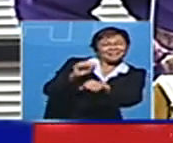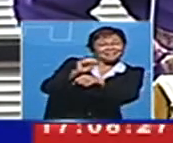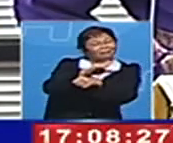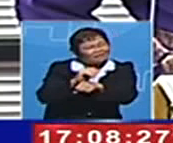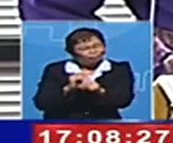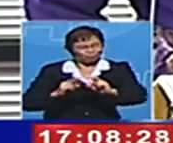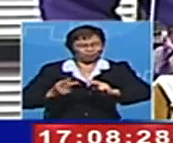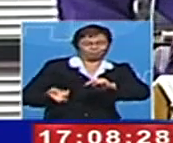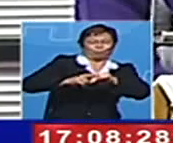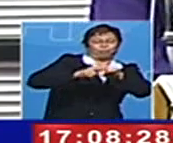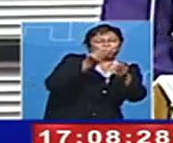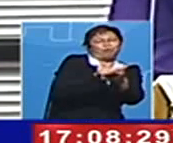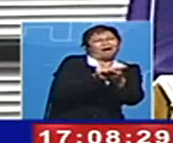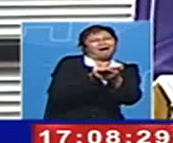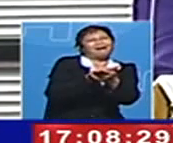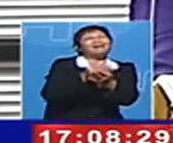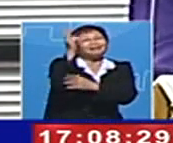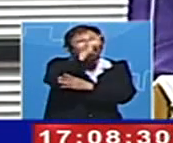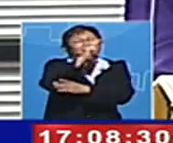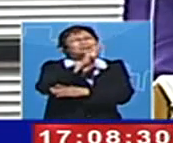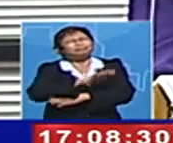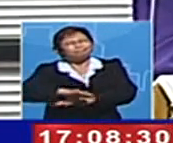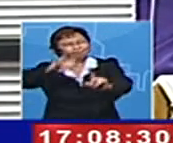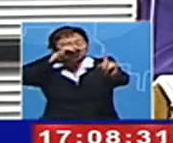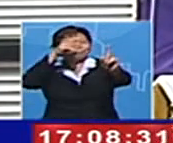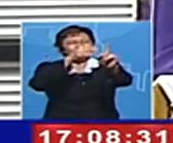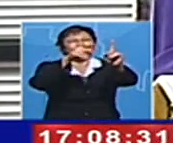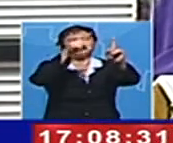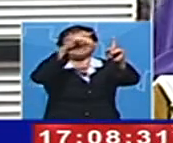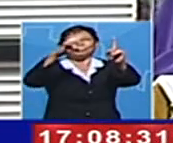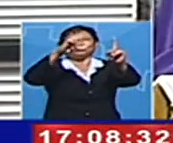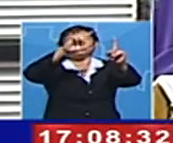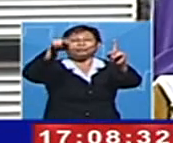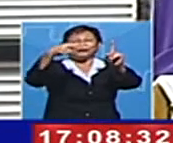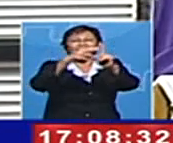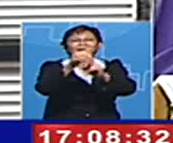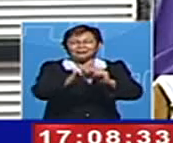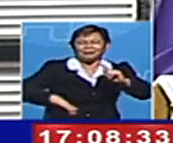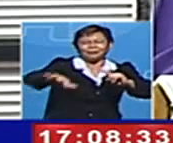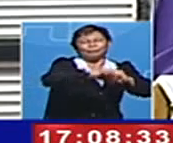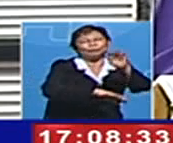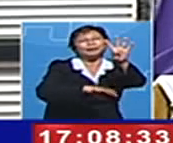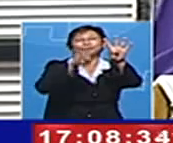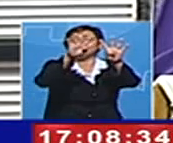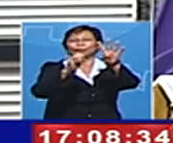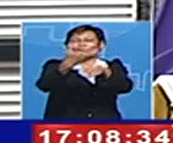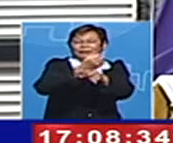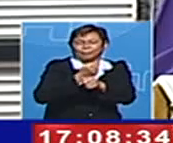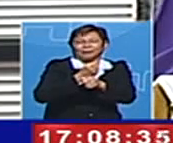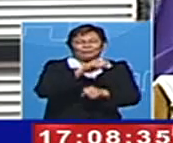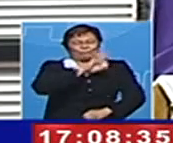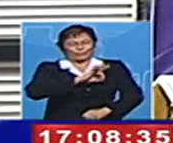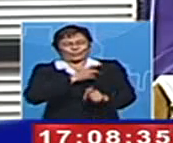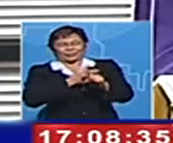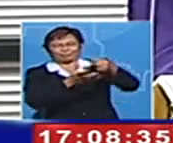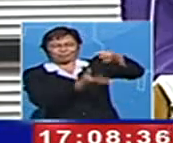meningkatkan pendapatan mereka kerajaan mensasarkan 100 Rib dari kalangan B40 mendapat manfaat